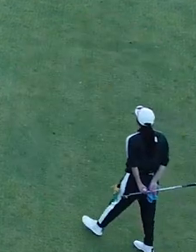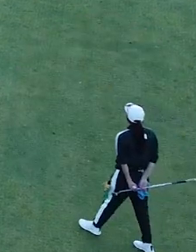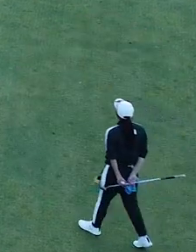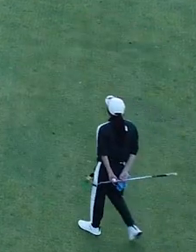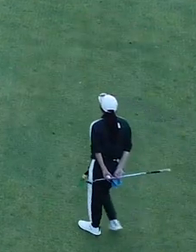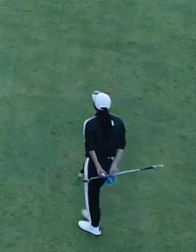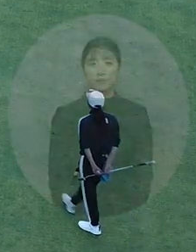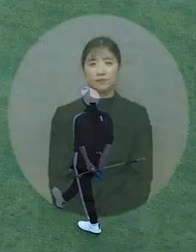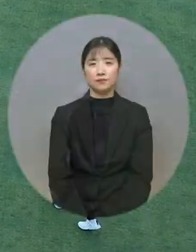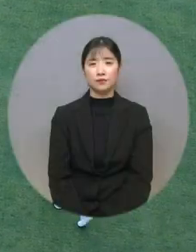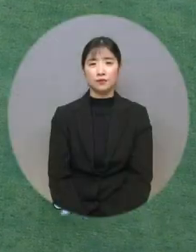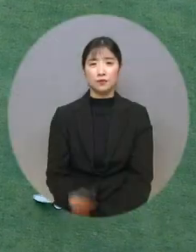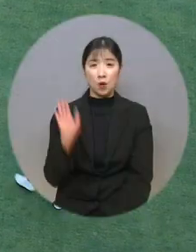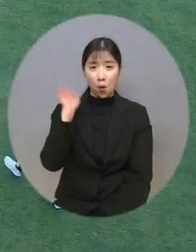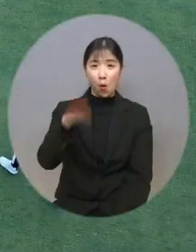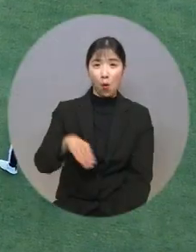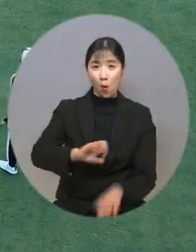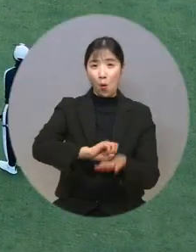고고고고!